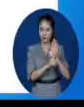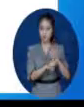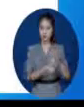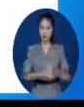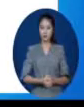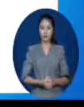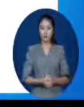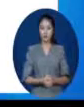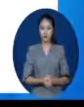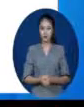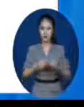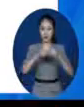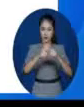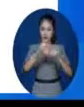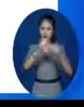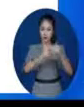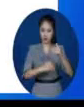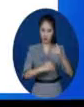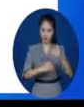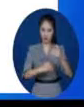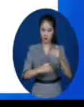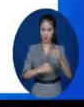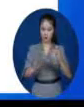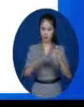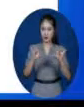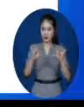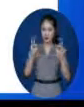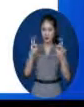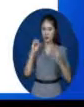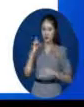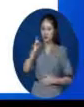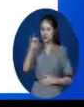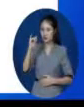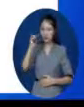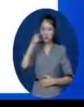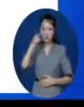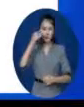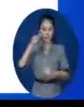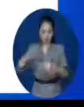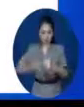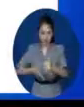모집합니다. 이상 자세한 사항은 각 기업 문의 전화를 이용하시길 바랍니다.